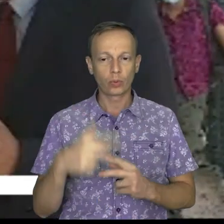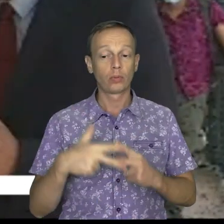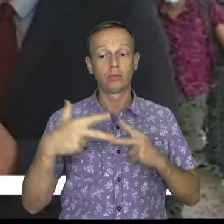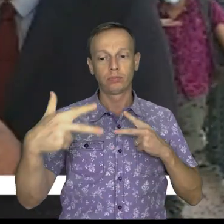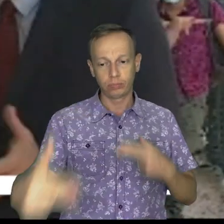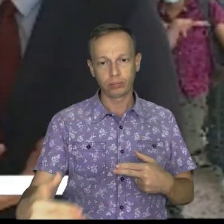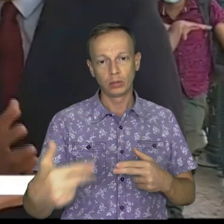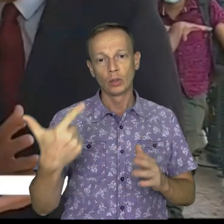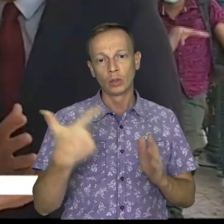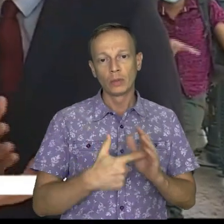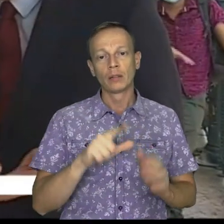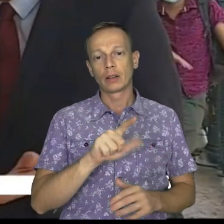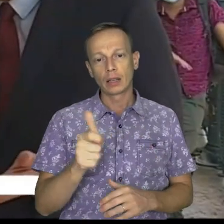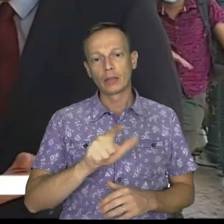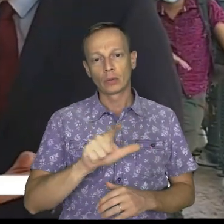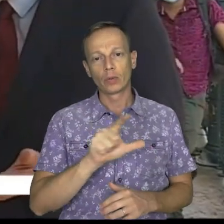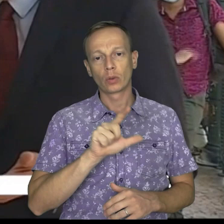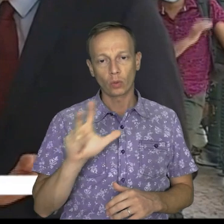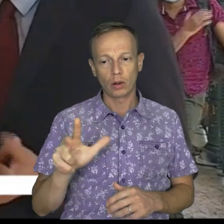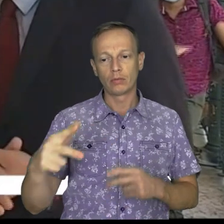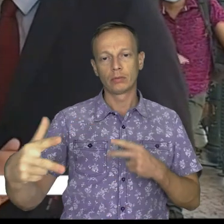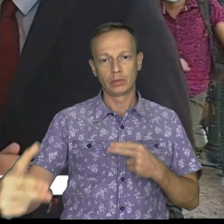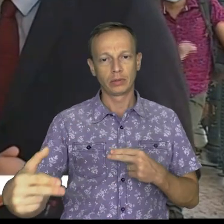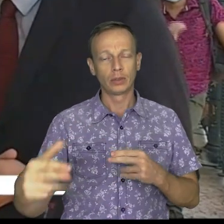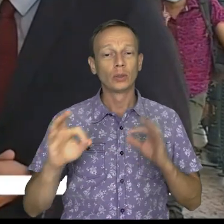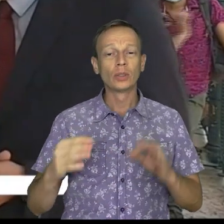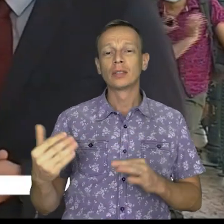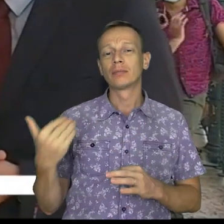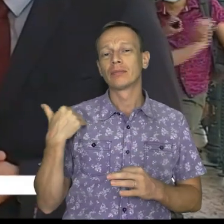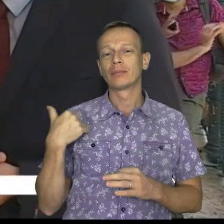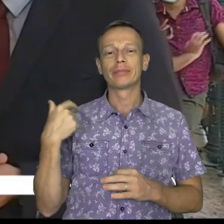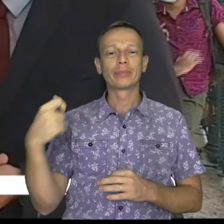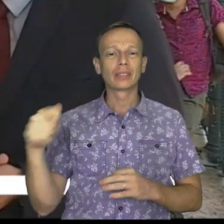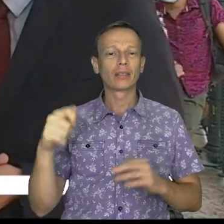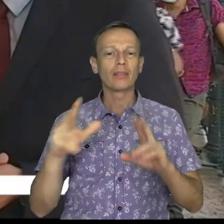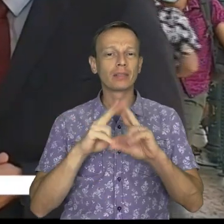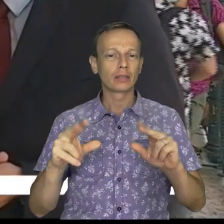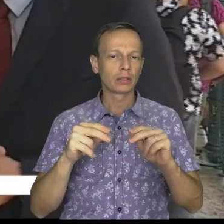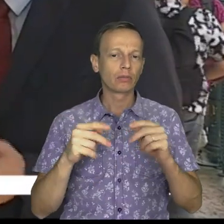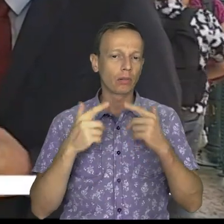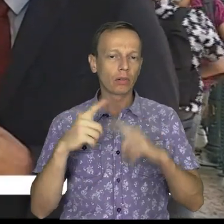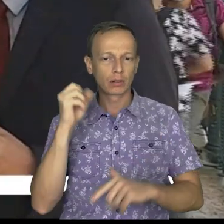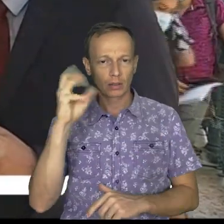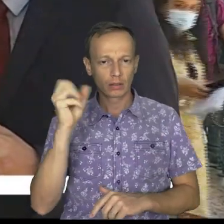plan de relance 2021, 2022, 2023, parce que comme le président l'a souligné tout à l'heure en